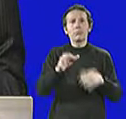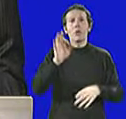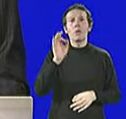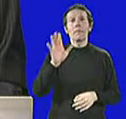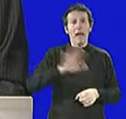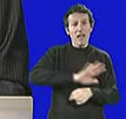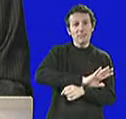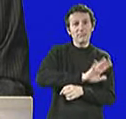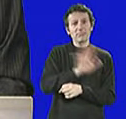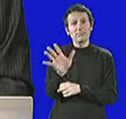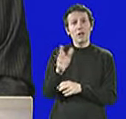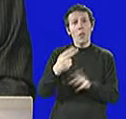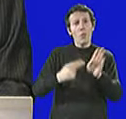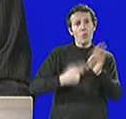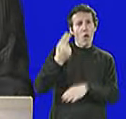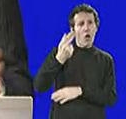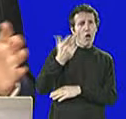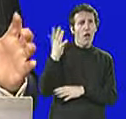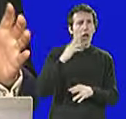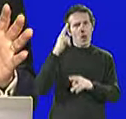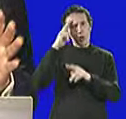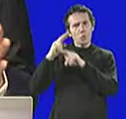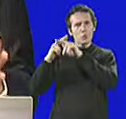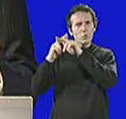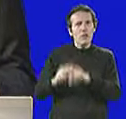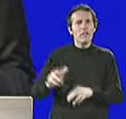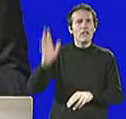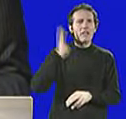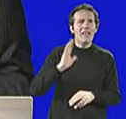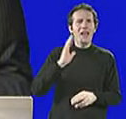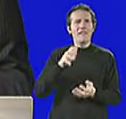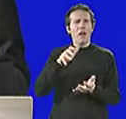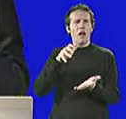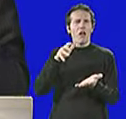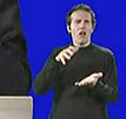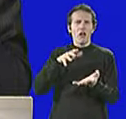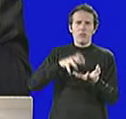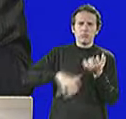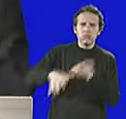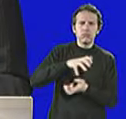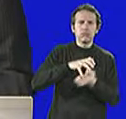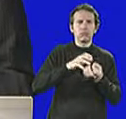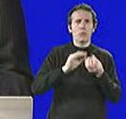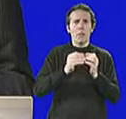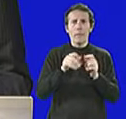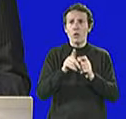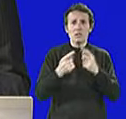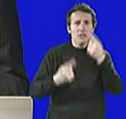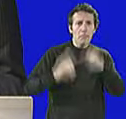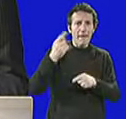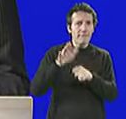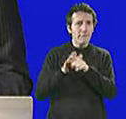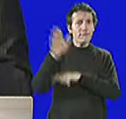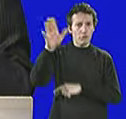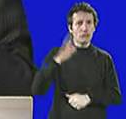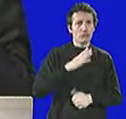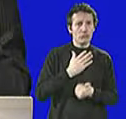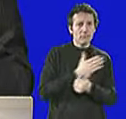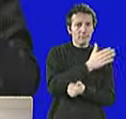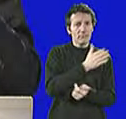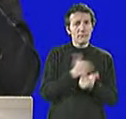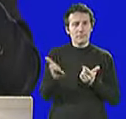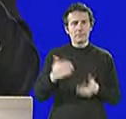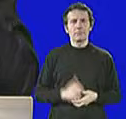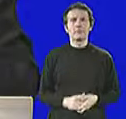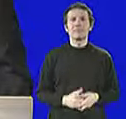Nord, où se mêlent les souvenirs de drames insoutenables et de réussites éclatantes, sur cette terre